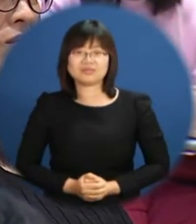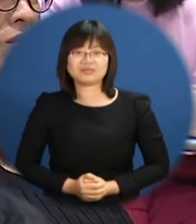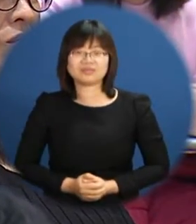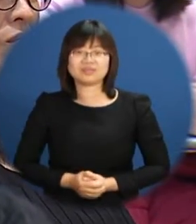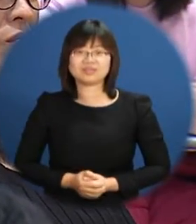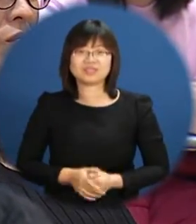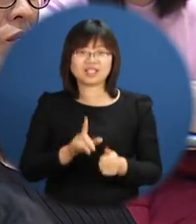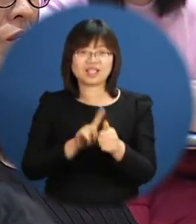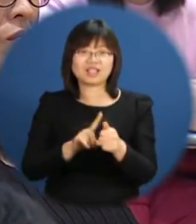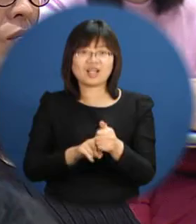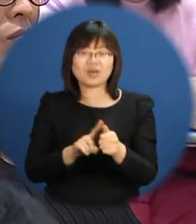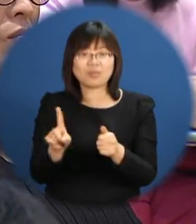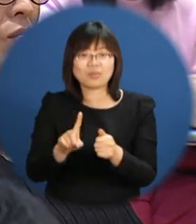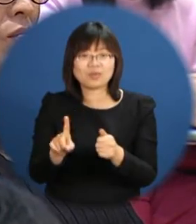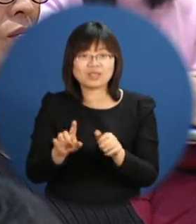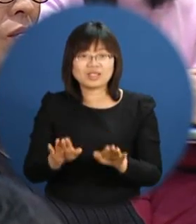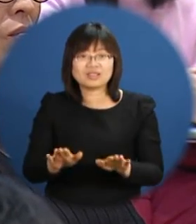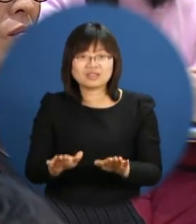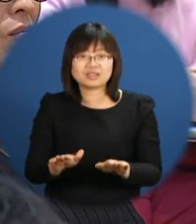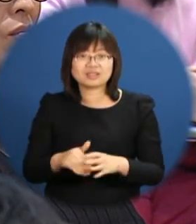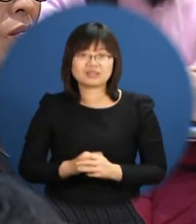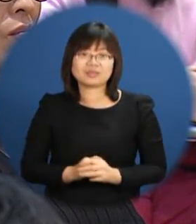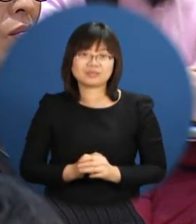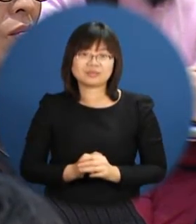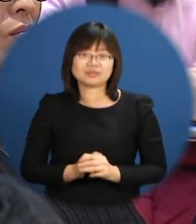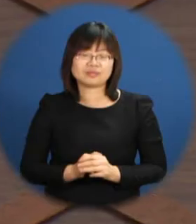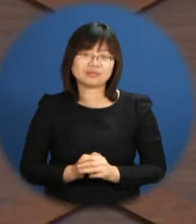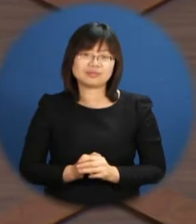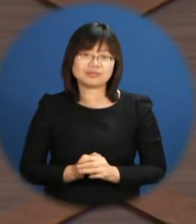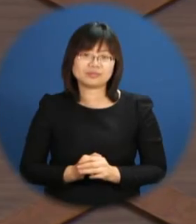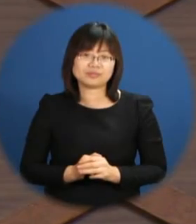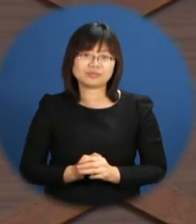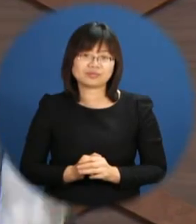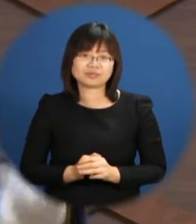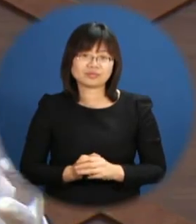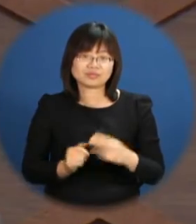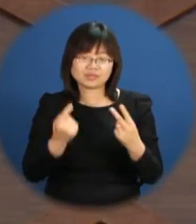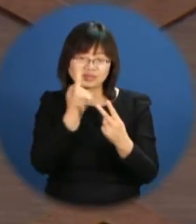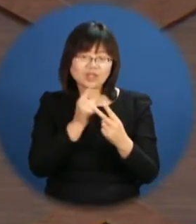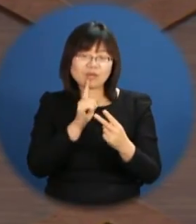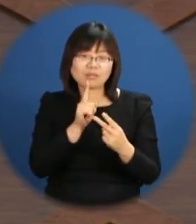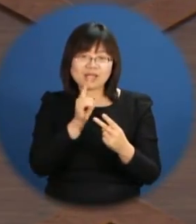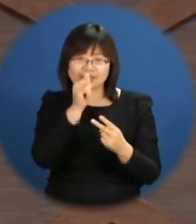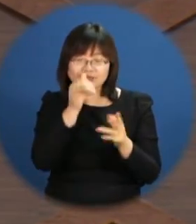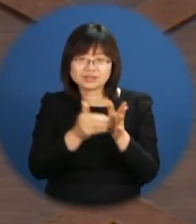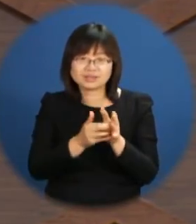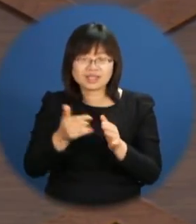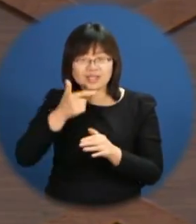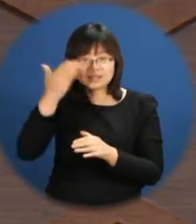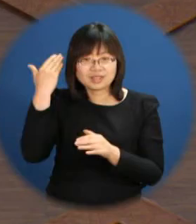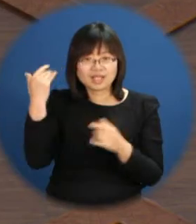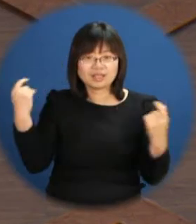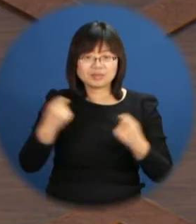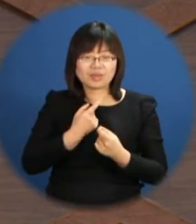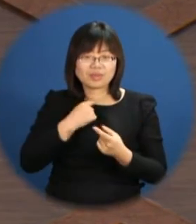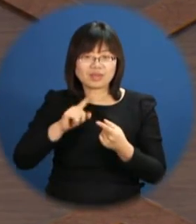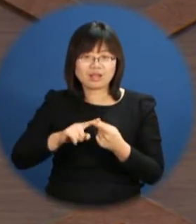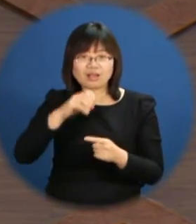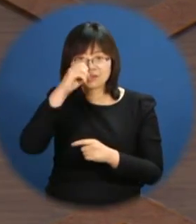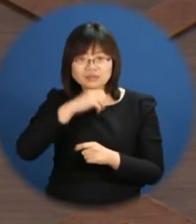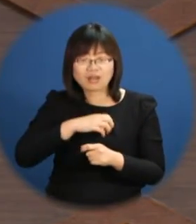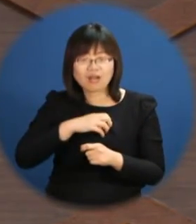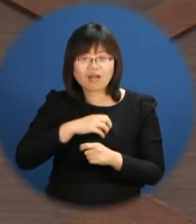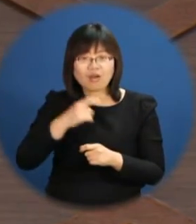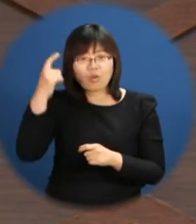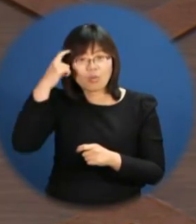그래서 이 사람이 뭐 이렇게 이 두 이런 다 말이 되는데 그럼 난 옛날에 믿던 거 그냥 믿겠다